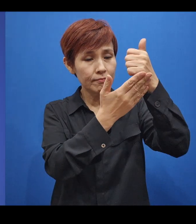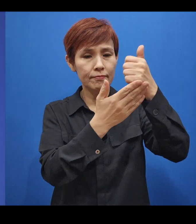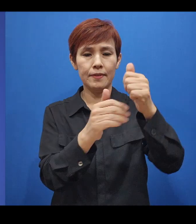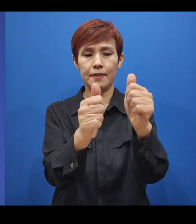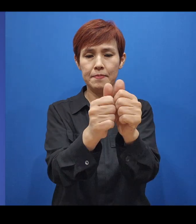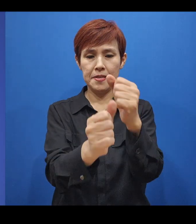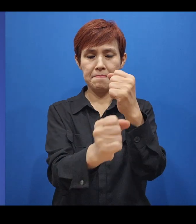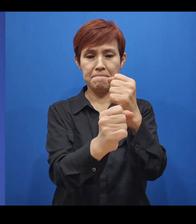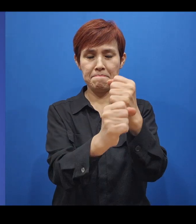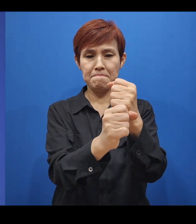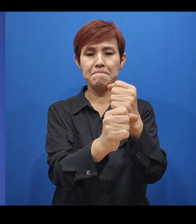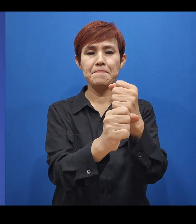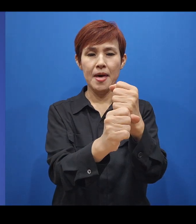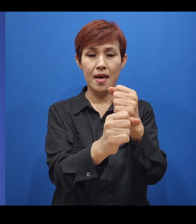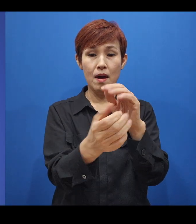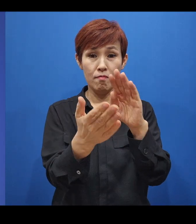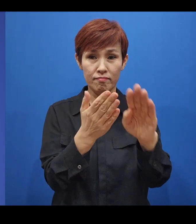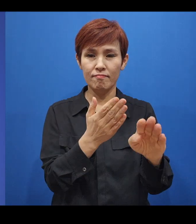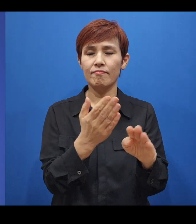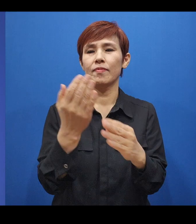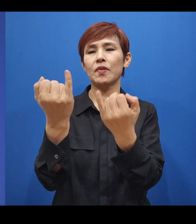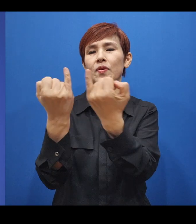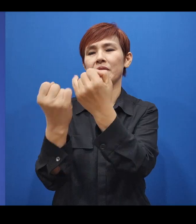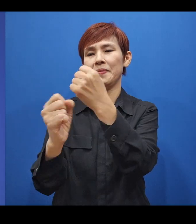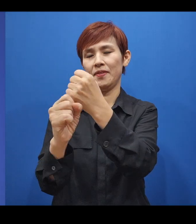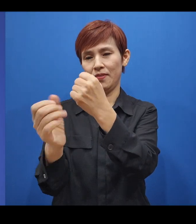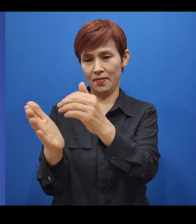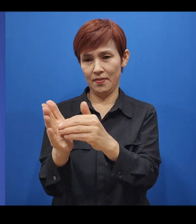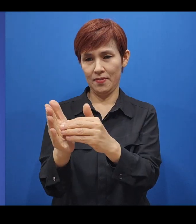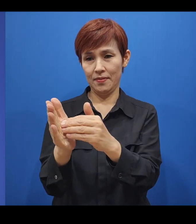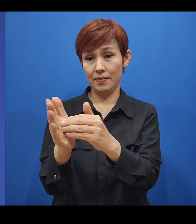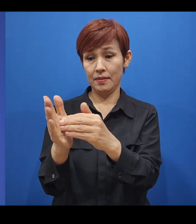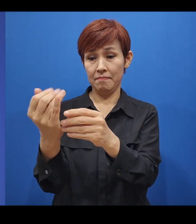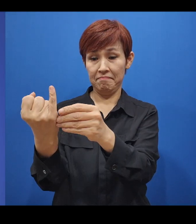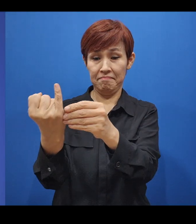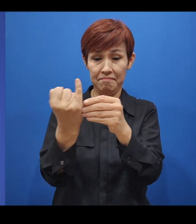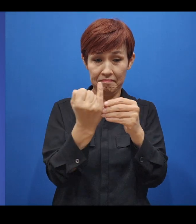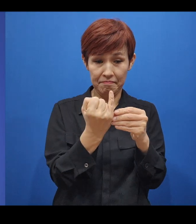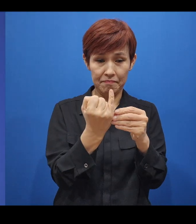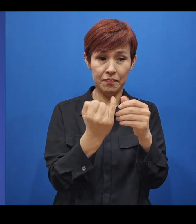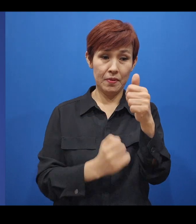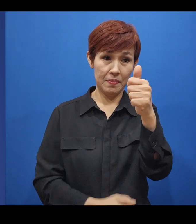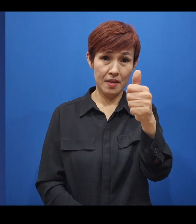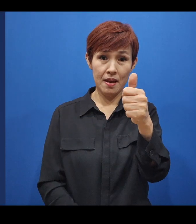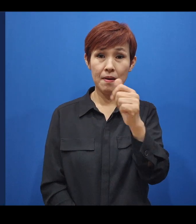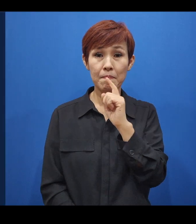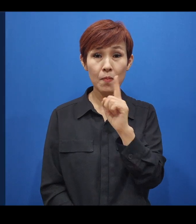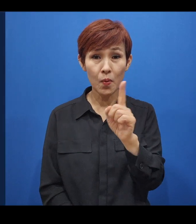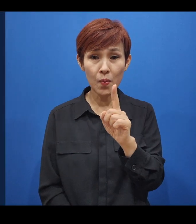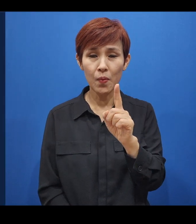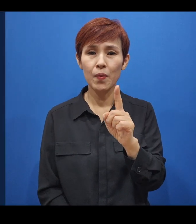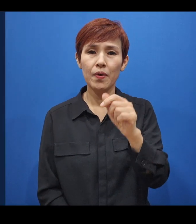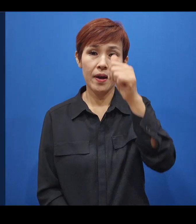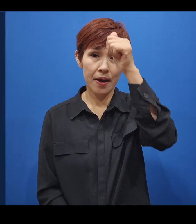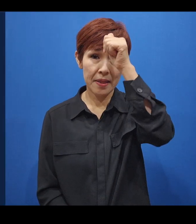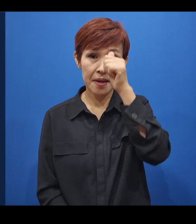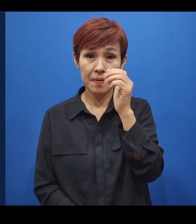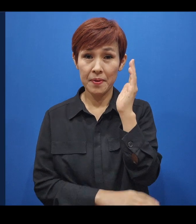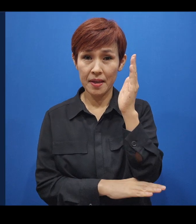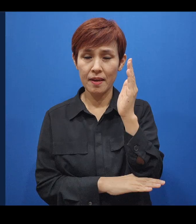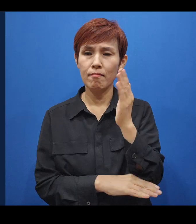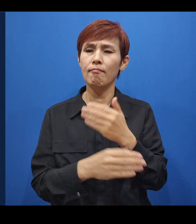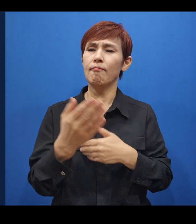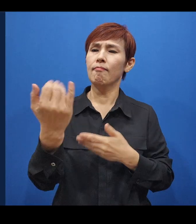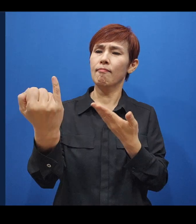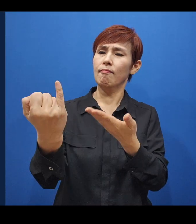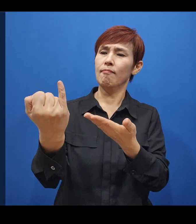만드셨어요. 그리고 여자를 남자에게 이끌어 오니까 남자가 이렇게 고백을 합니다. 아담이 이르되 이는 내